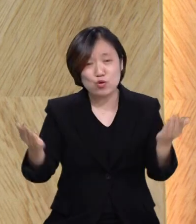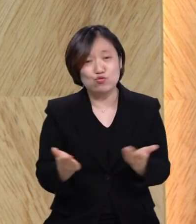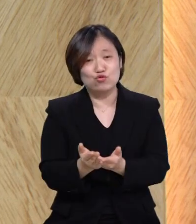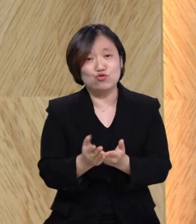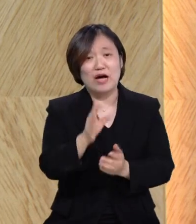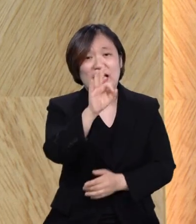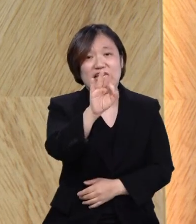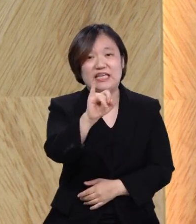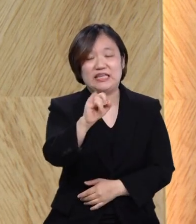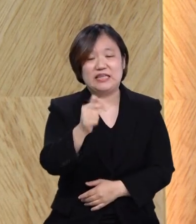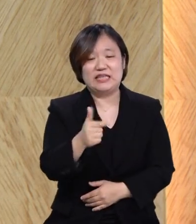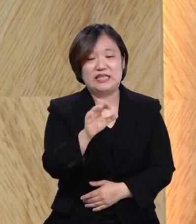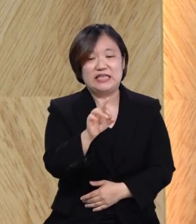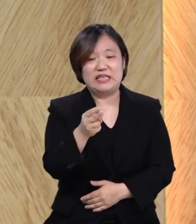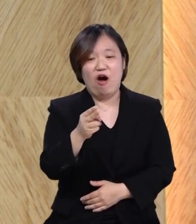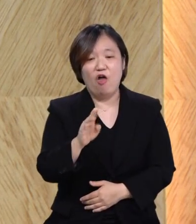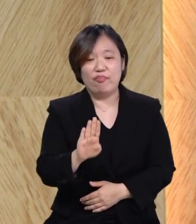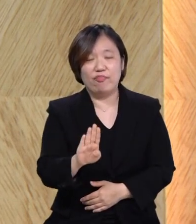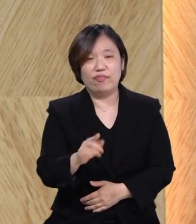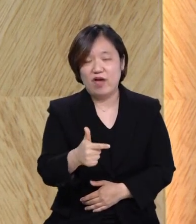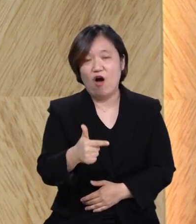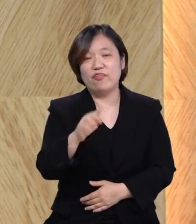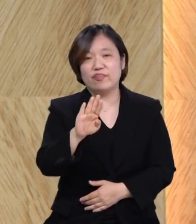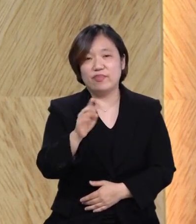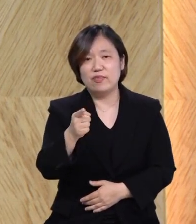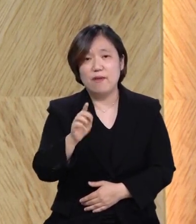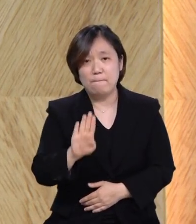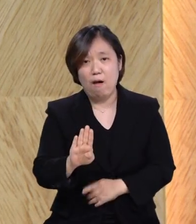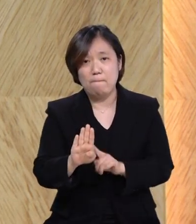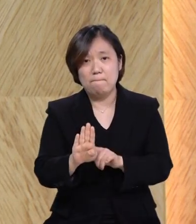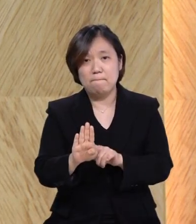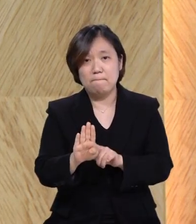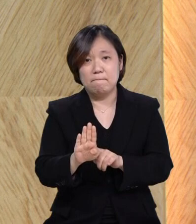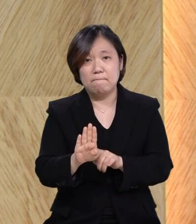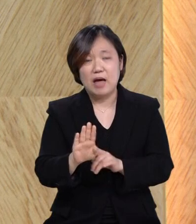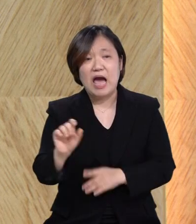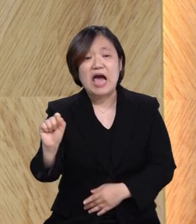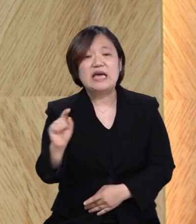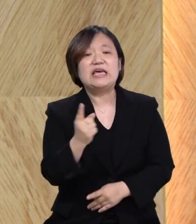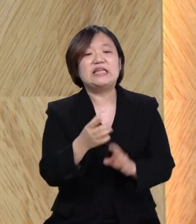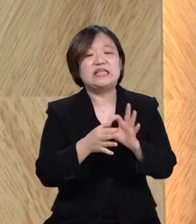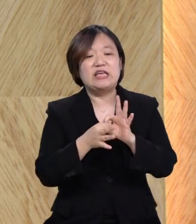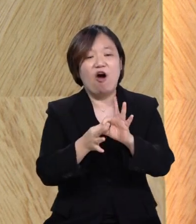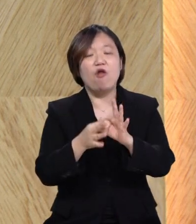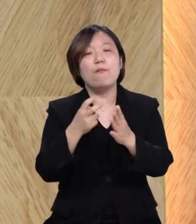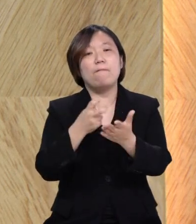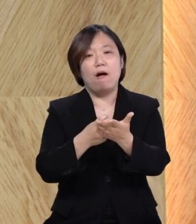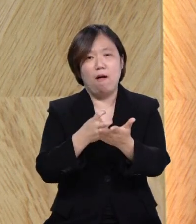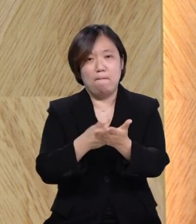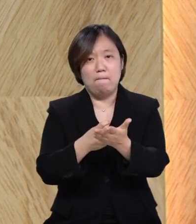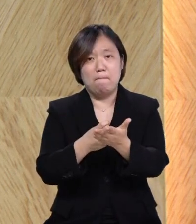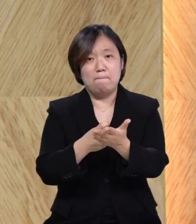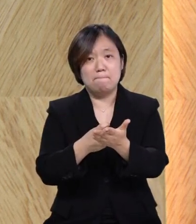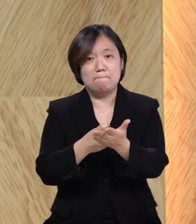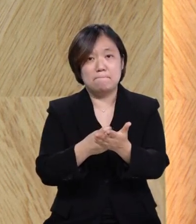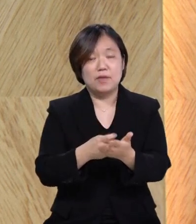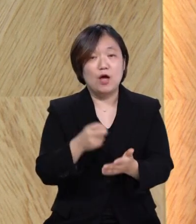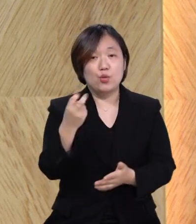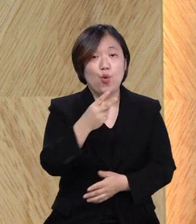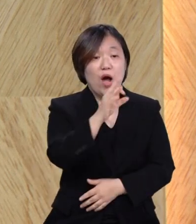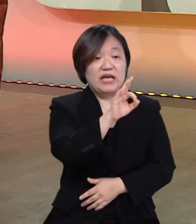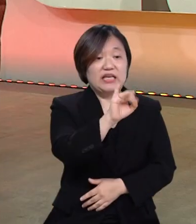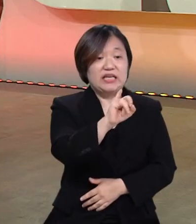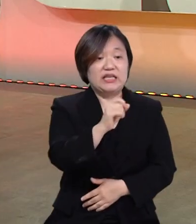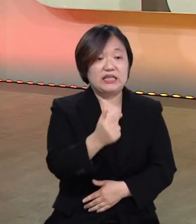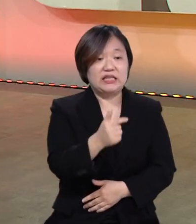내가 지은 인연법이다 그래서 우리가 인과법이란 표현도 쓰지 않습니까 내가